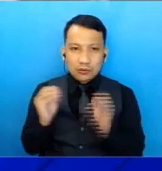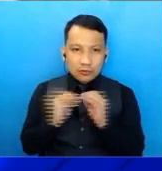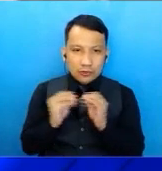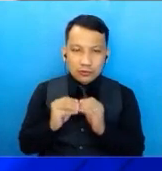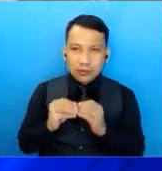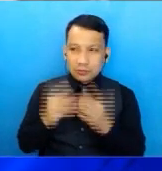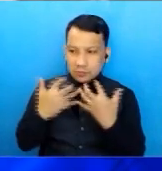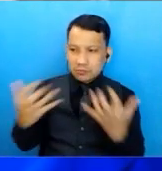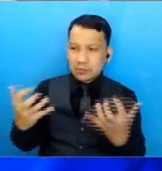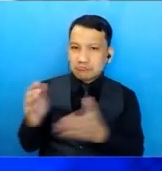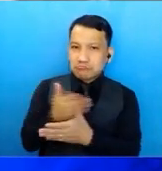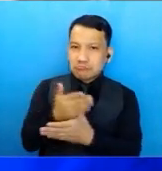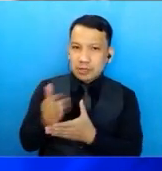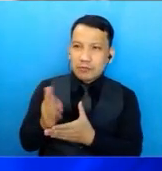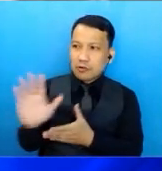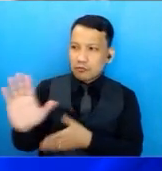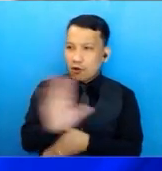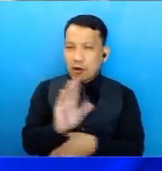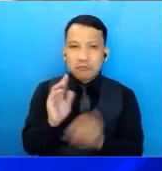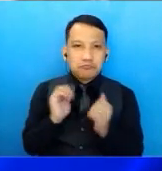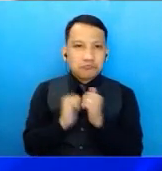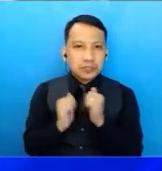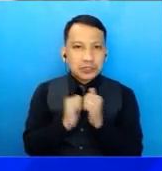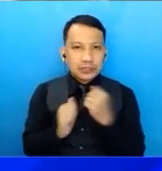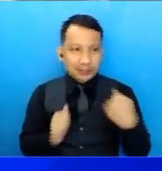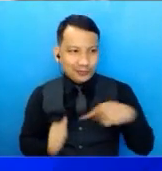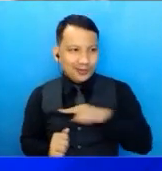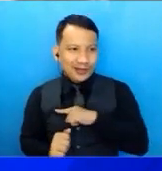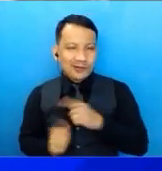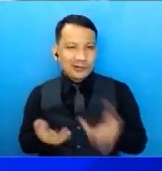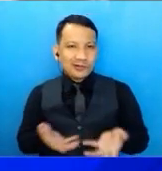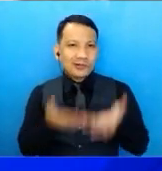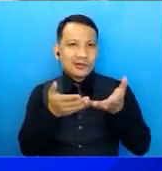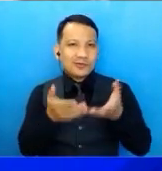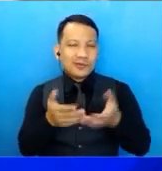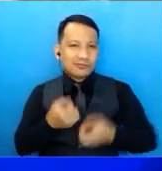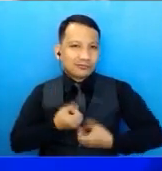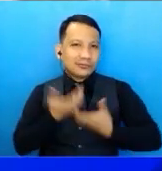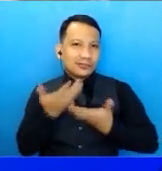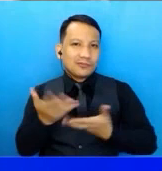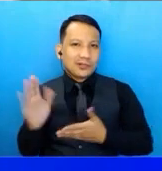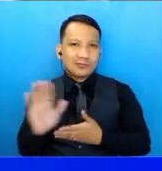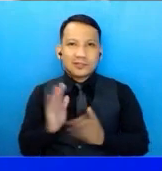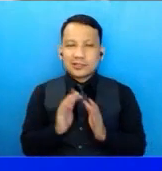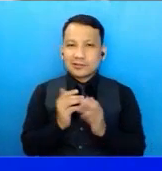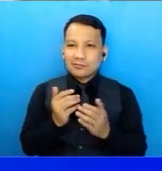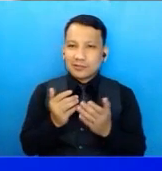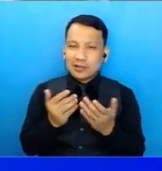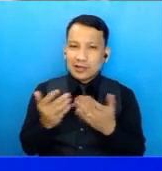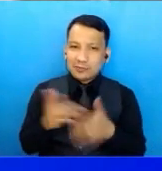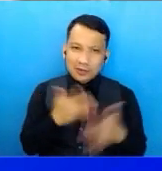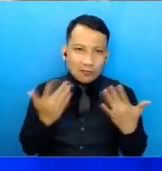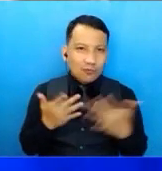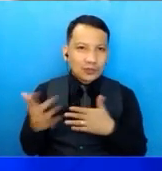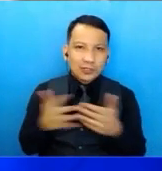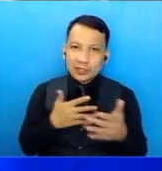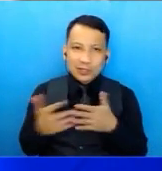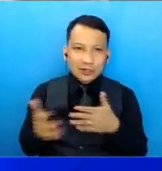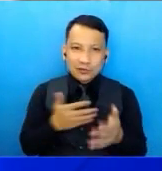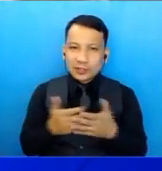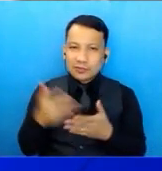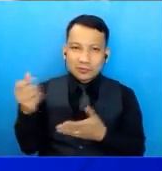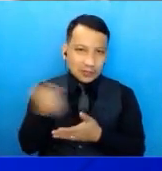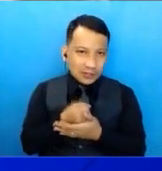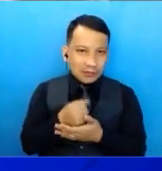it means na parang, alam mo yun, mas nakakataba siya ng puso kahit anumang makuha naming ratings. Pero the